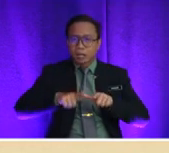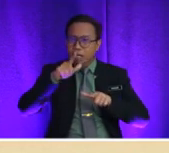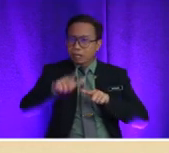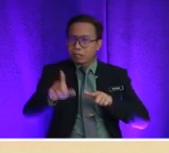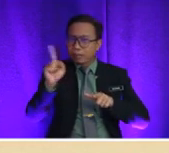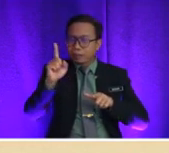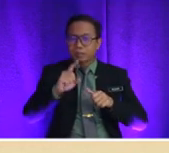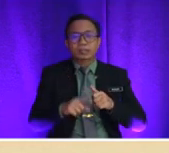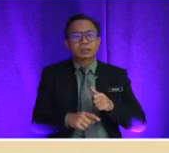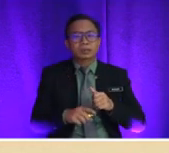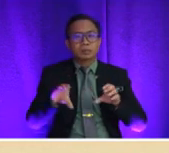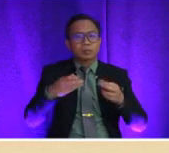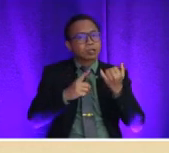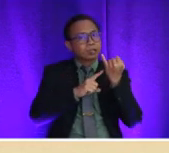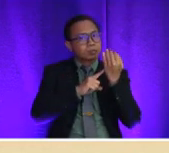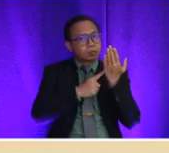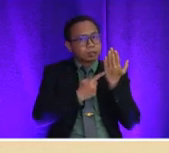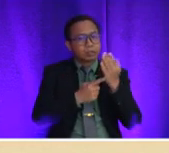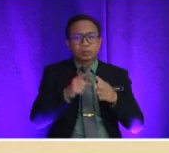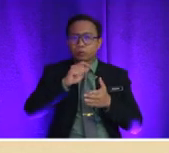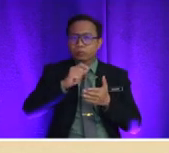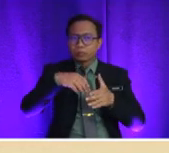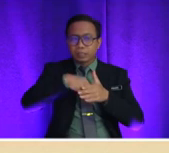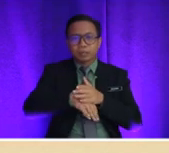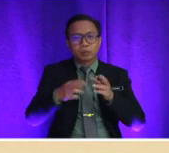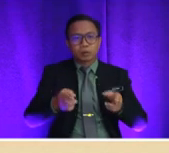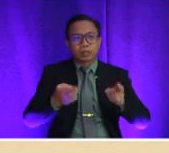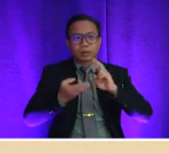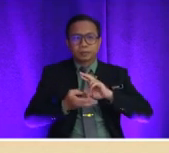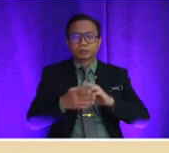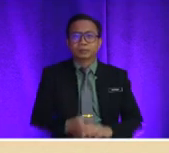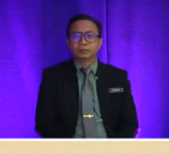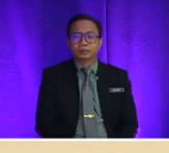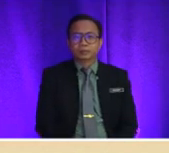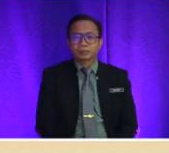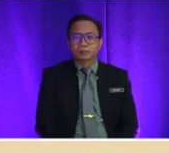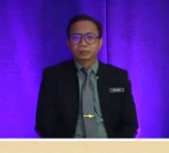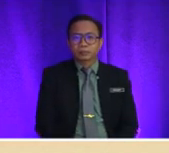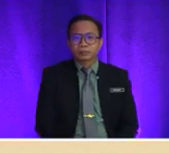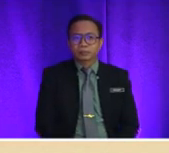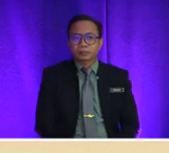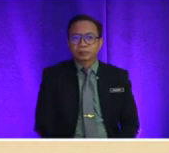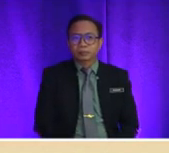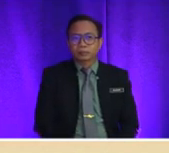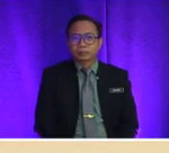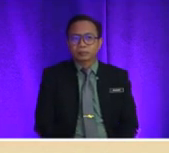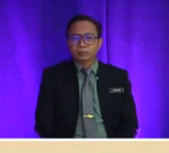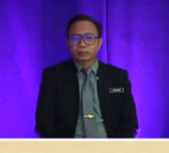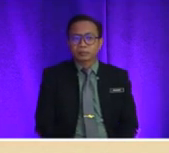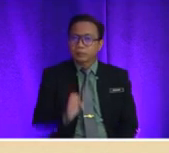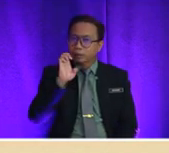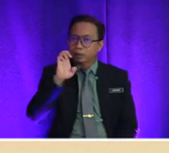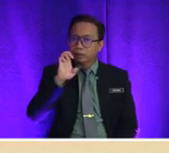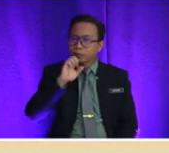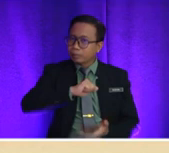mana yang sepatunya kita tulis di dalam ruang Japan Oke baik kita tentukan dulu ah Oke I